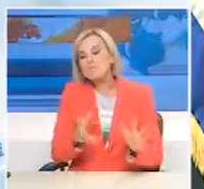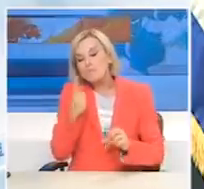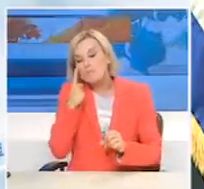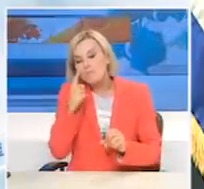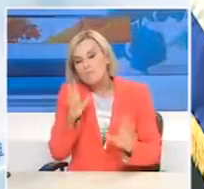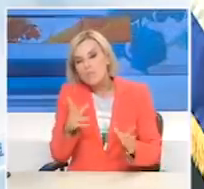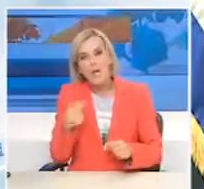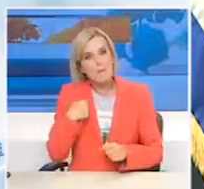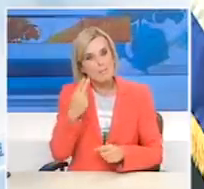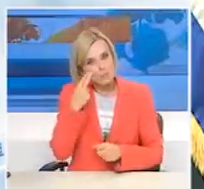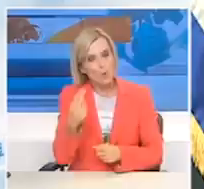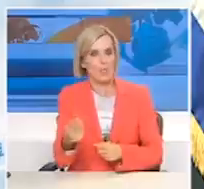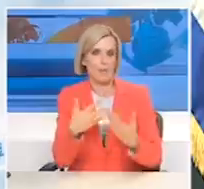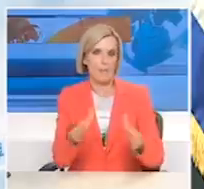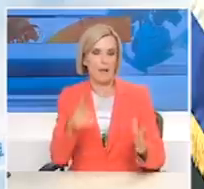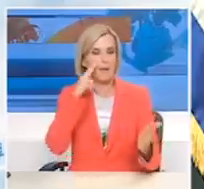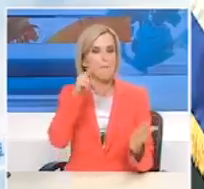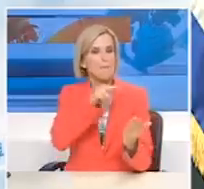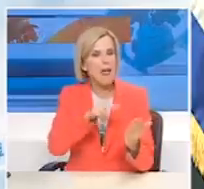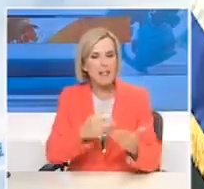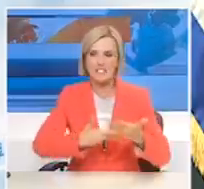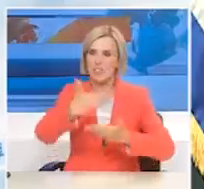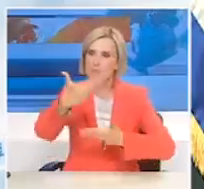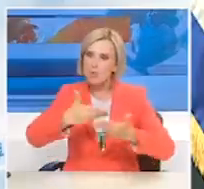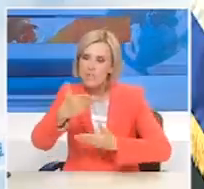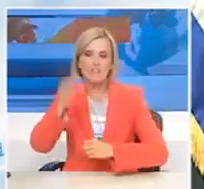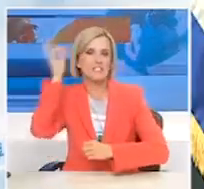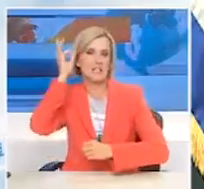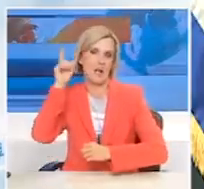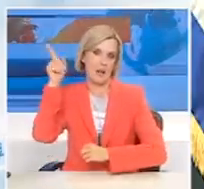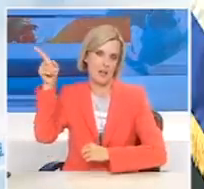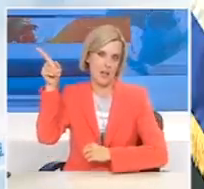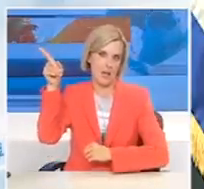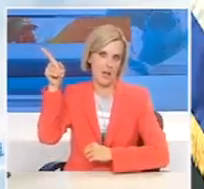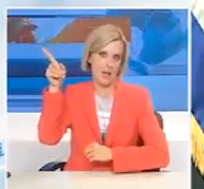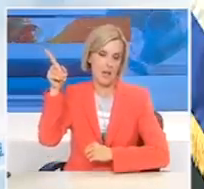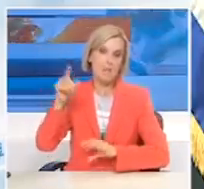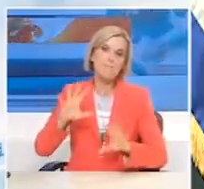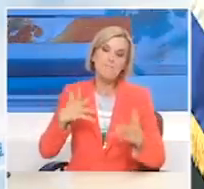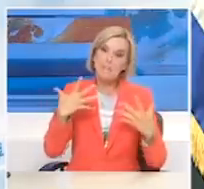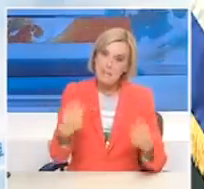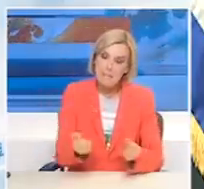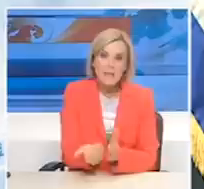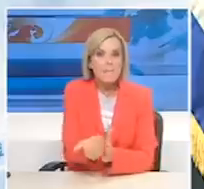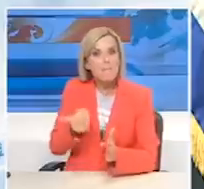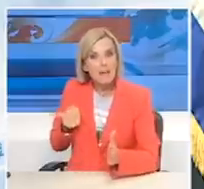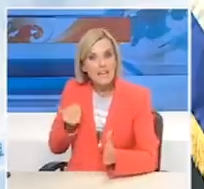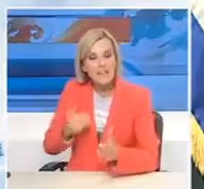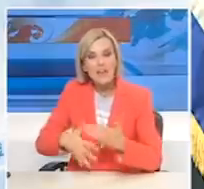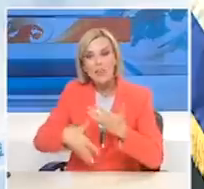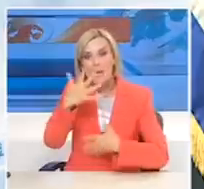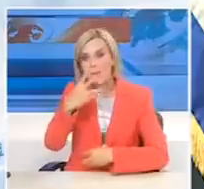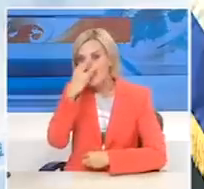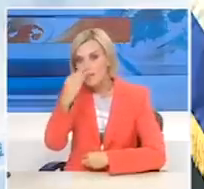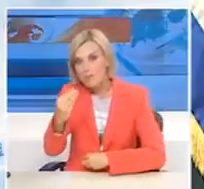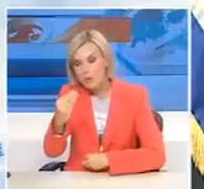είδαμε αυτό σε μελέτες και δημοσιεύσεις που γίνανε στη Γαλλία. Μπορεί να επιβεβαιωθεί αν υπήρχε πιο πριν? Βεβαίως και μπορεί να επιβεβαιωθεί,